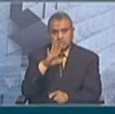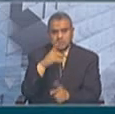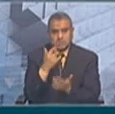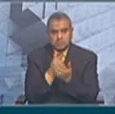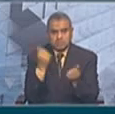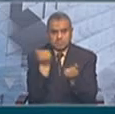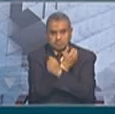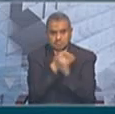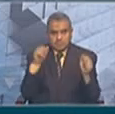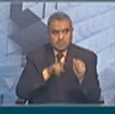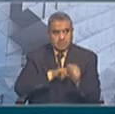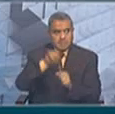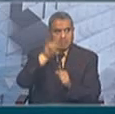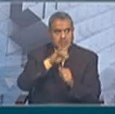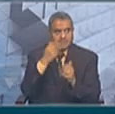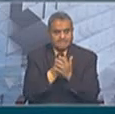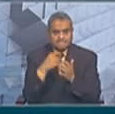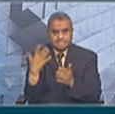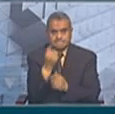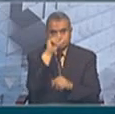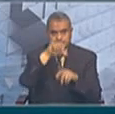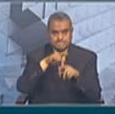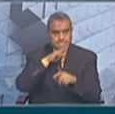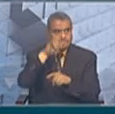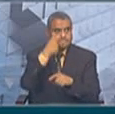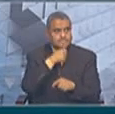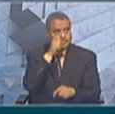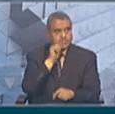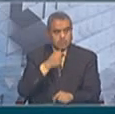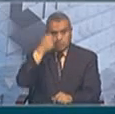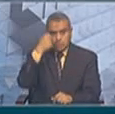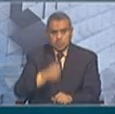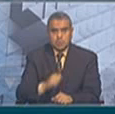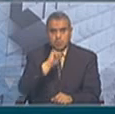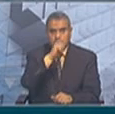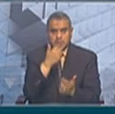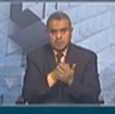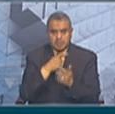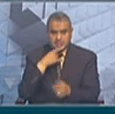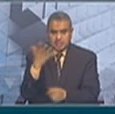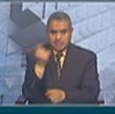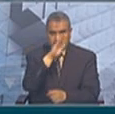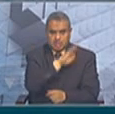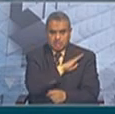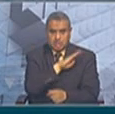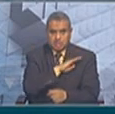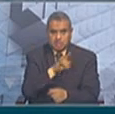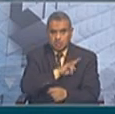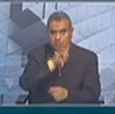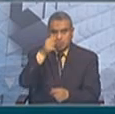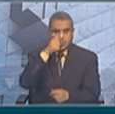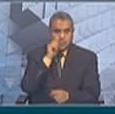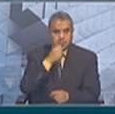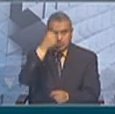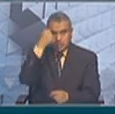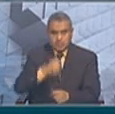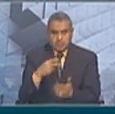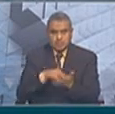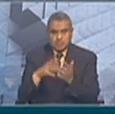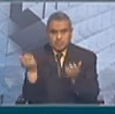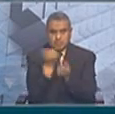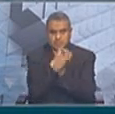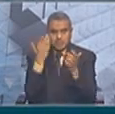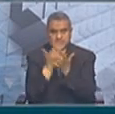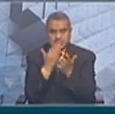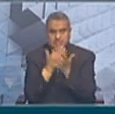حادث تحطم طائرة نقل تابعة لسلاح الجو الأوكراني. وقال سلاح الجو الأوكراني إن الطائرة تحطمت عند مرحلة